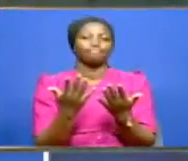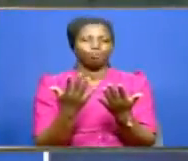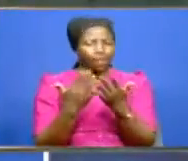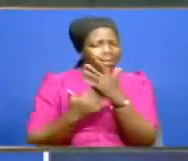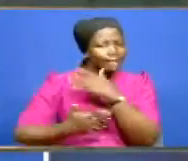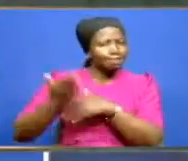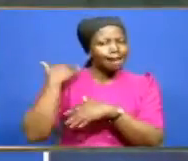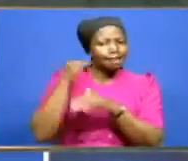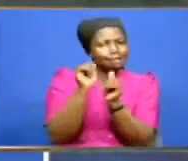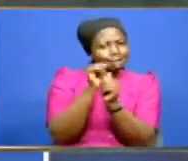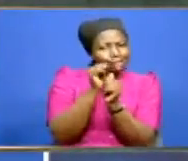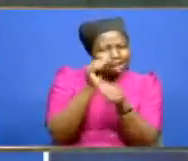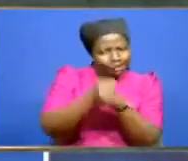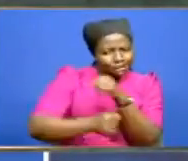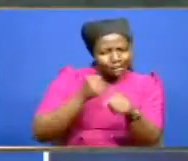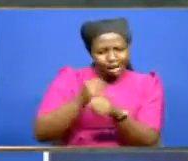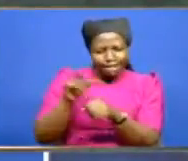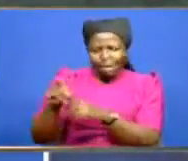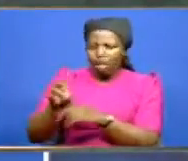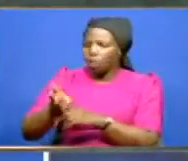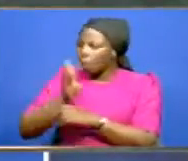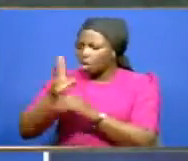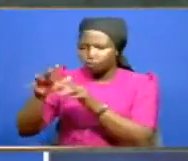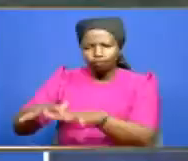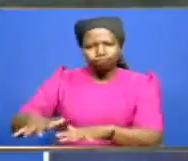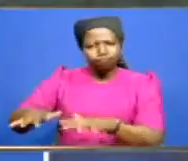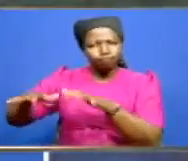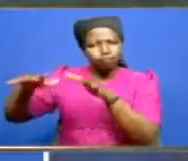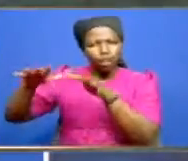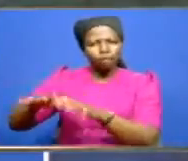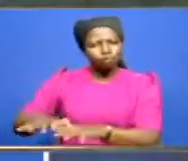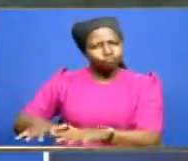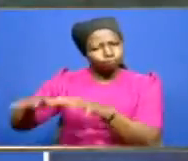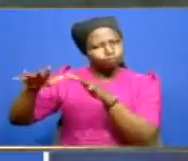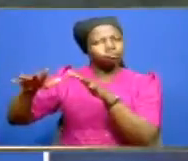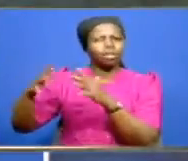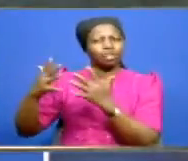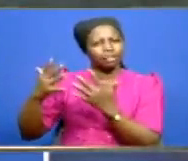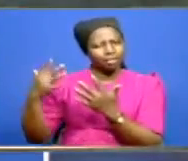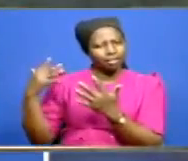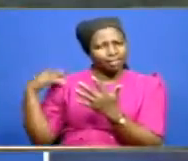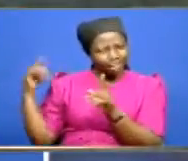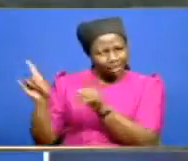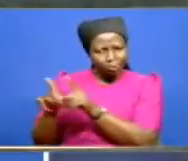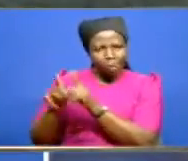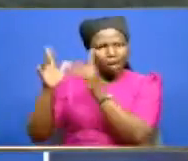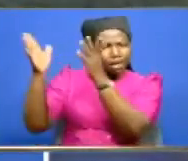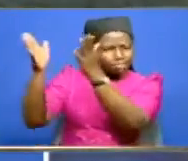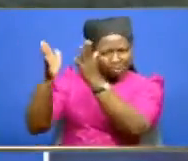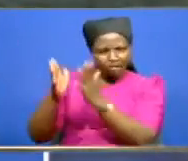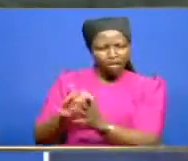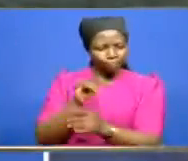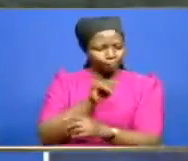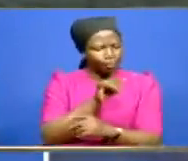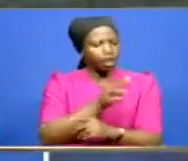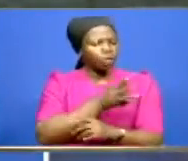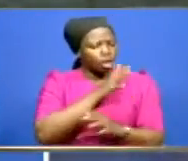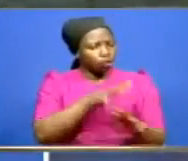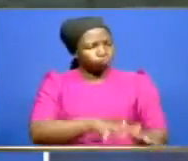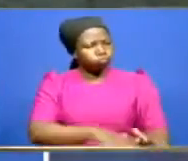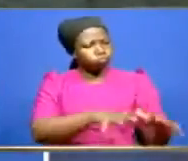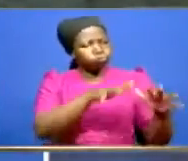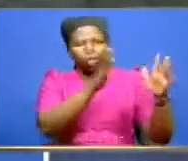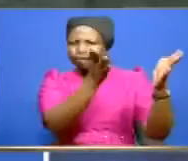last 10 years this lake has been rising. As long as I can remember, and across the Rift Valley, these lakes have been rising.